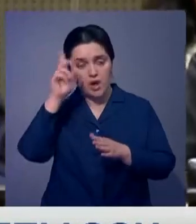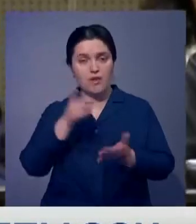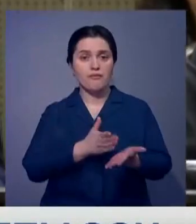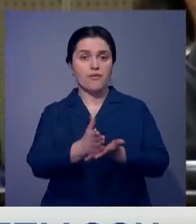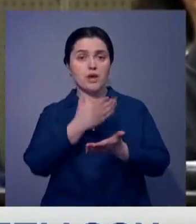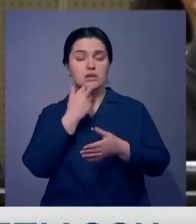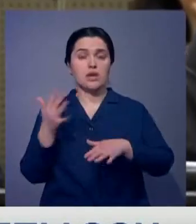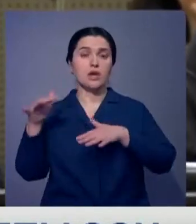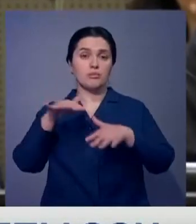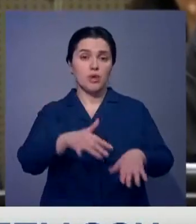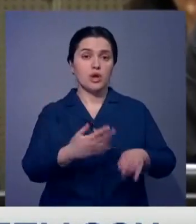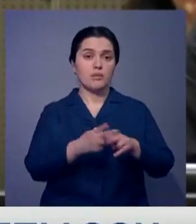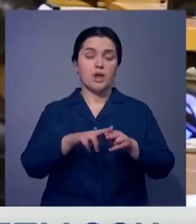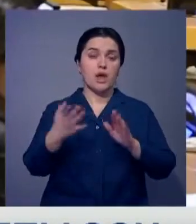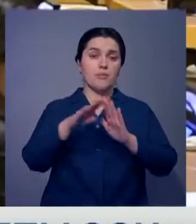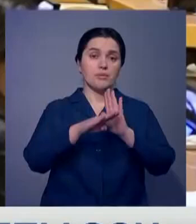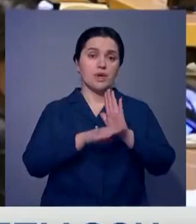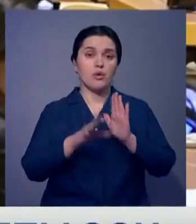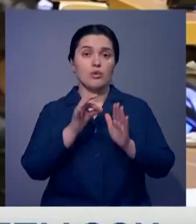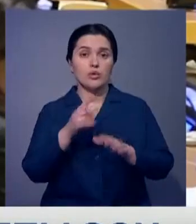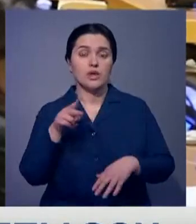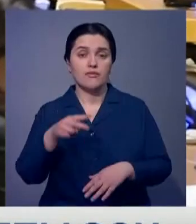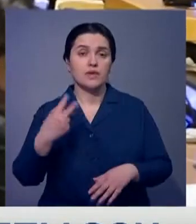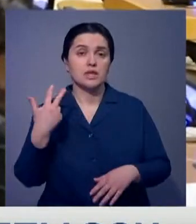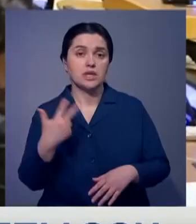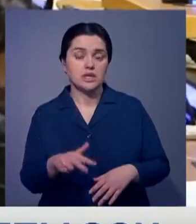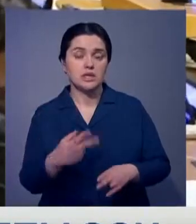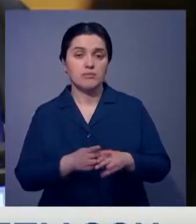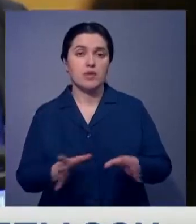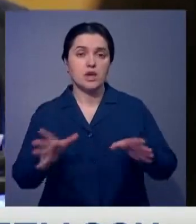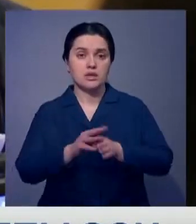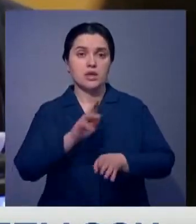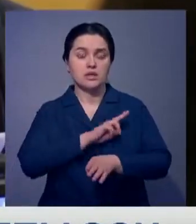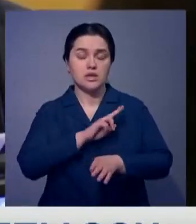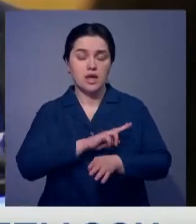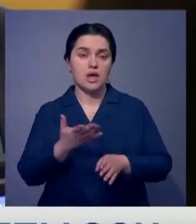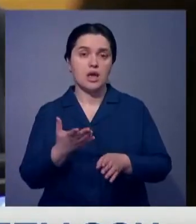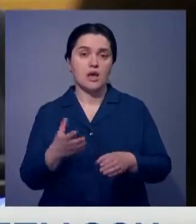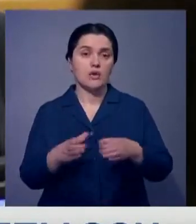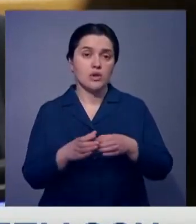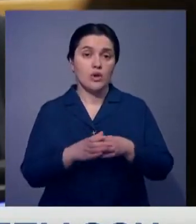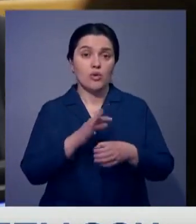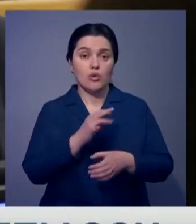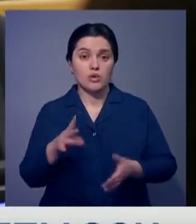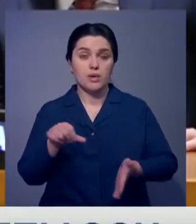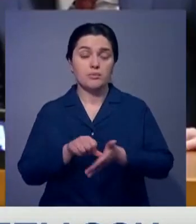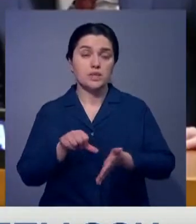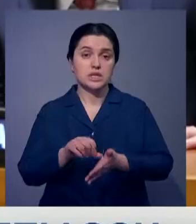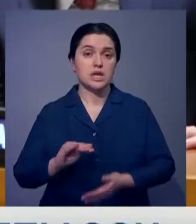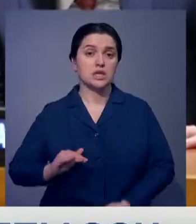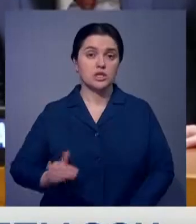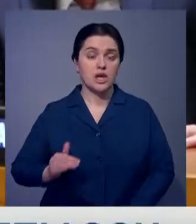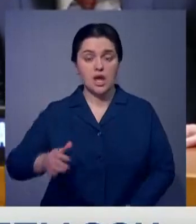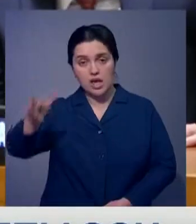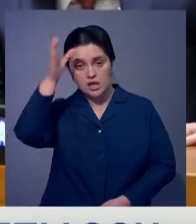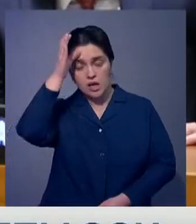Повестка ООН-2030 с целями устойчивого развития и сотрудничества с транзитными государствами, учреждениями ООН, представителями частного сектора,